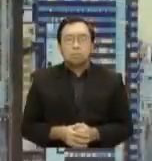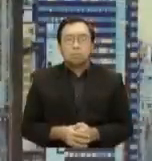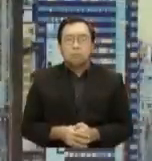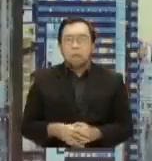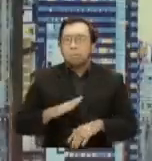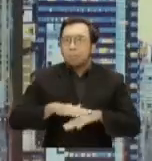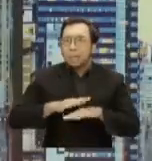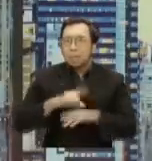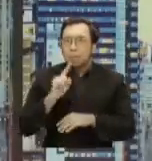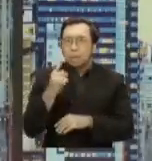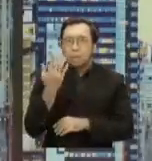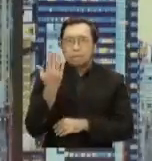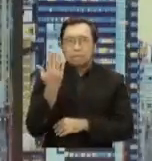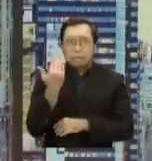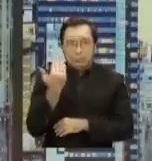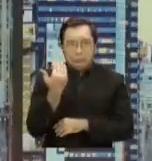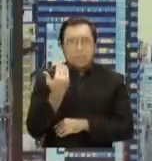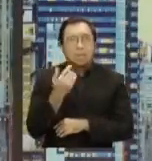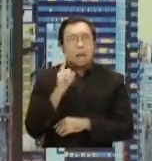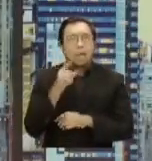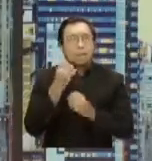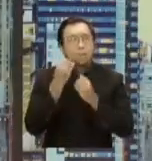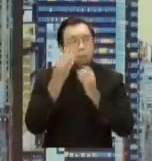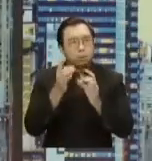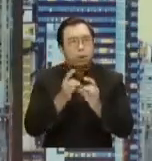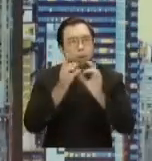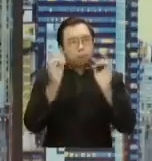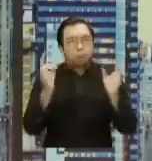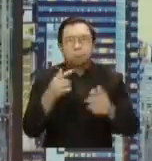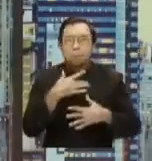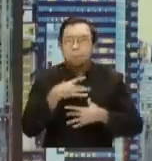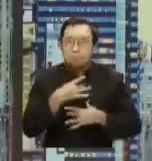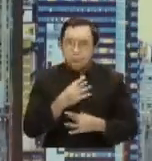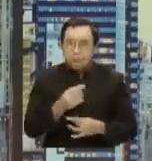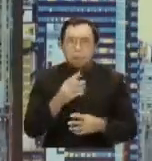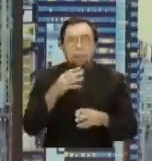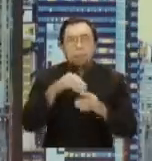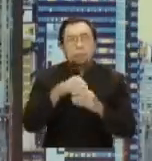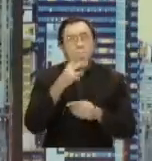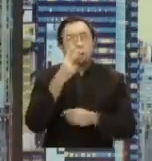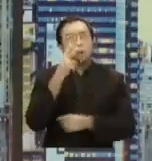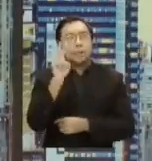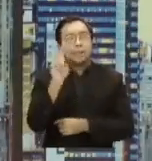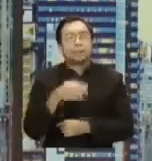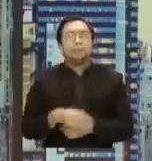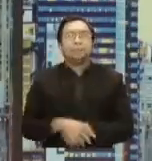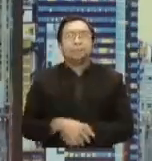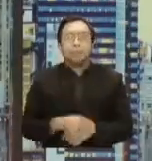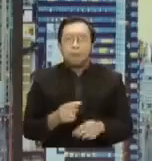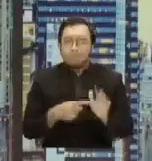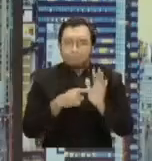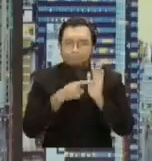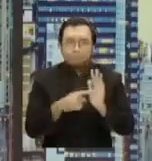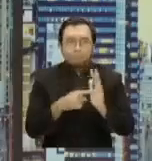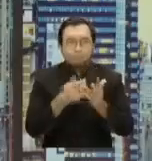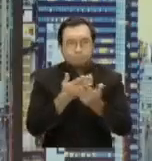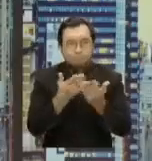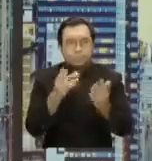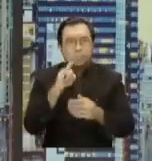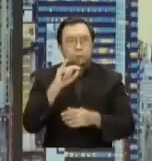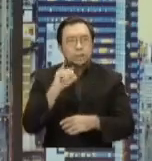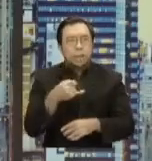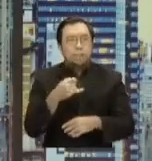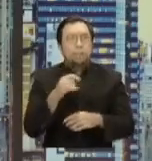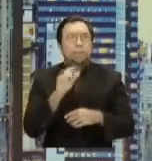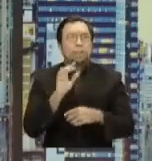Selain tiga berita utama tadi, tentunya ada juga berbagai informasi menarik lainnya termasuk dari mancanegara. Dan semuanya akan kami sajikan di sini